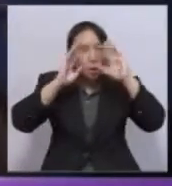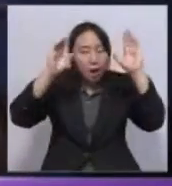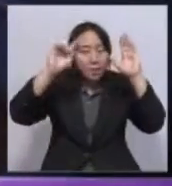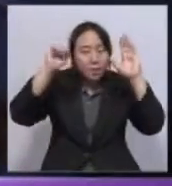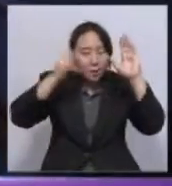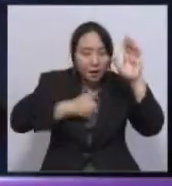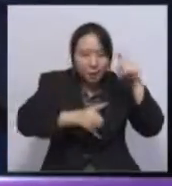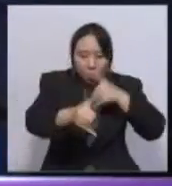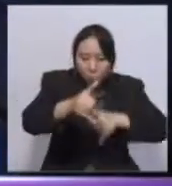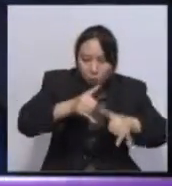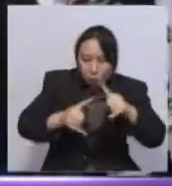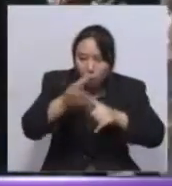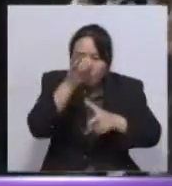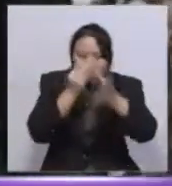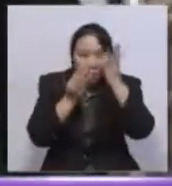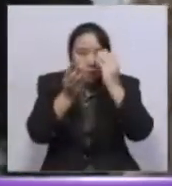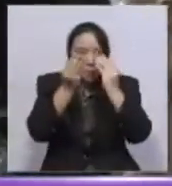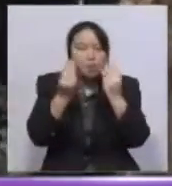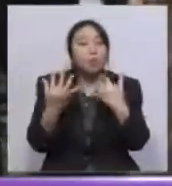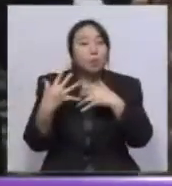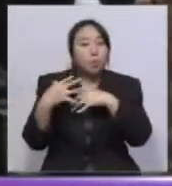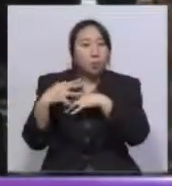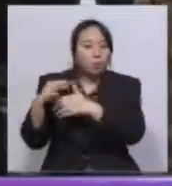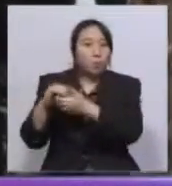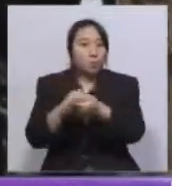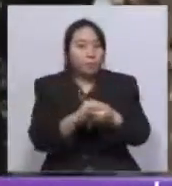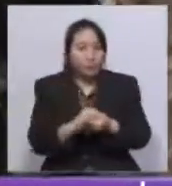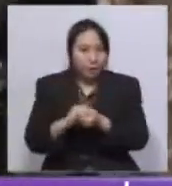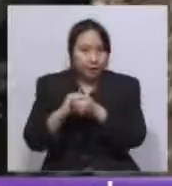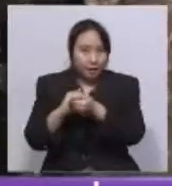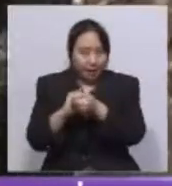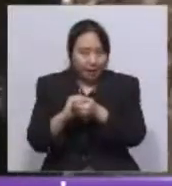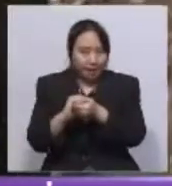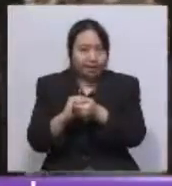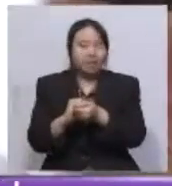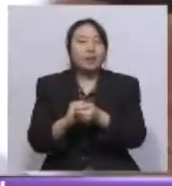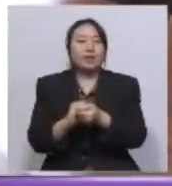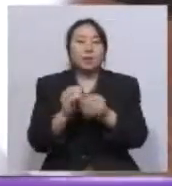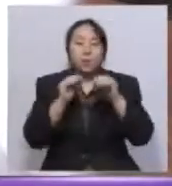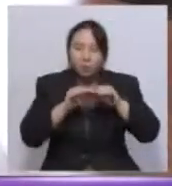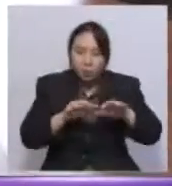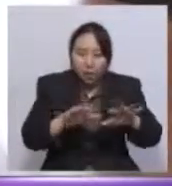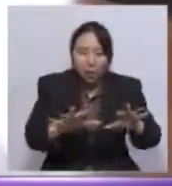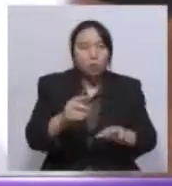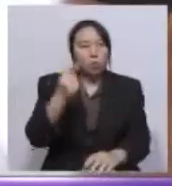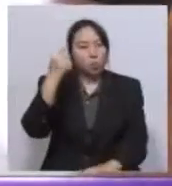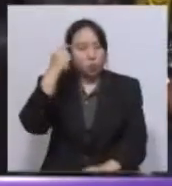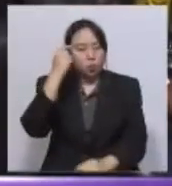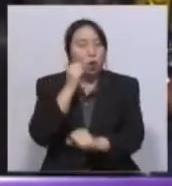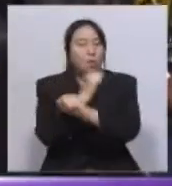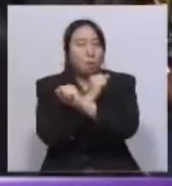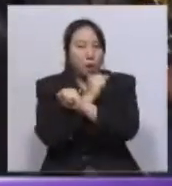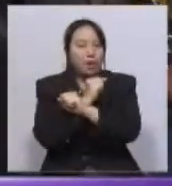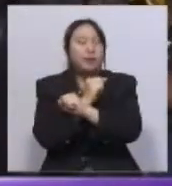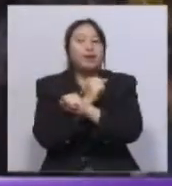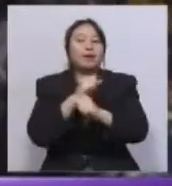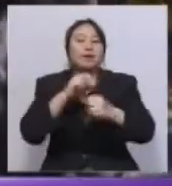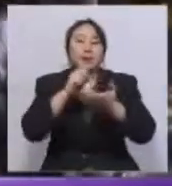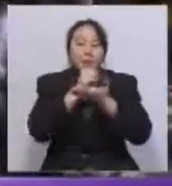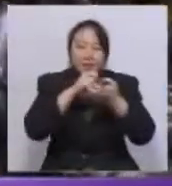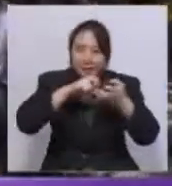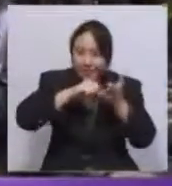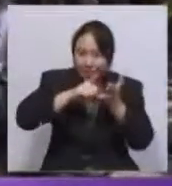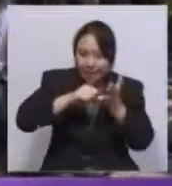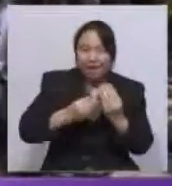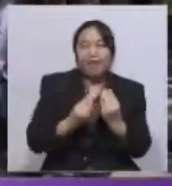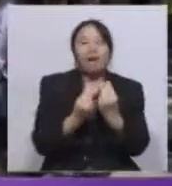การลงพื้นที่และได้ร่วมกันเป็นเครือข่ายในการสร้างการรับรู้ด้านการป้องกันและแก้ไขปัญหายาเสพติดให้แก่ประชาช